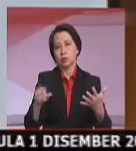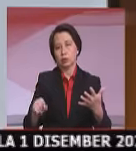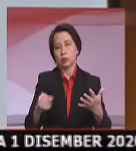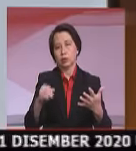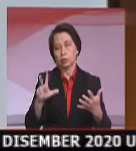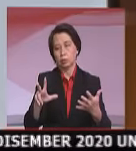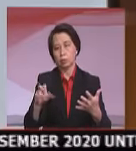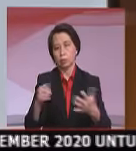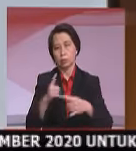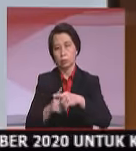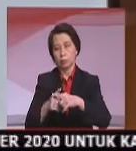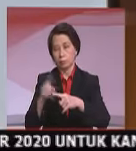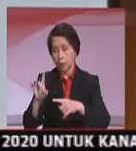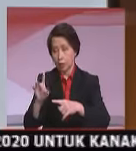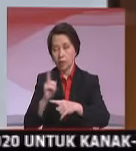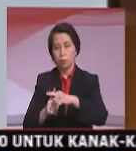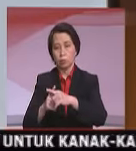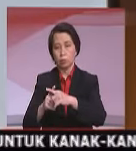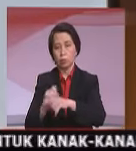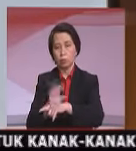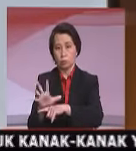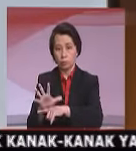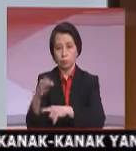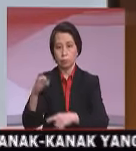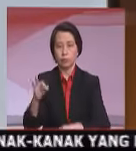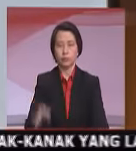8 kes dikesan positif COVID-19.